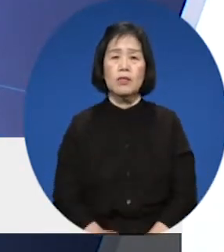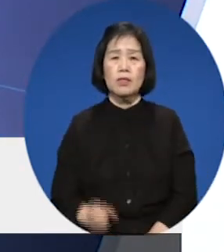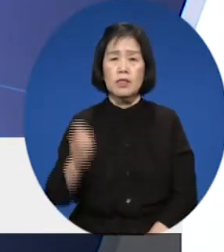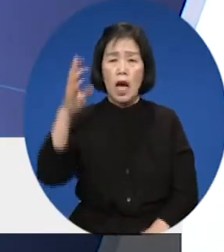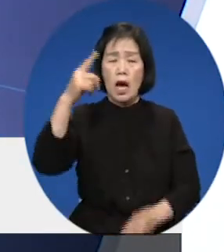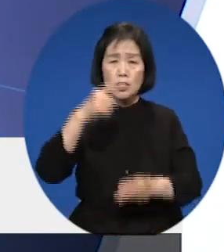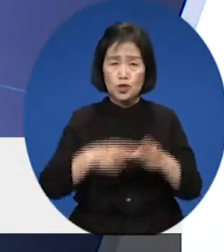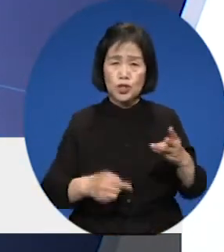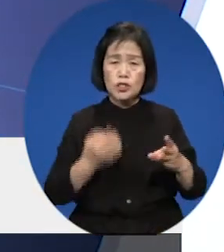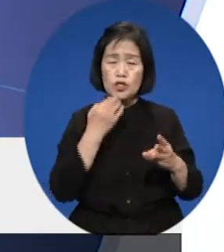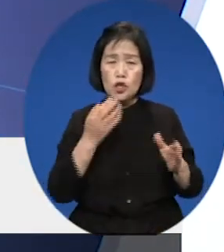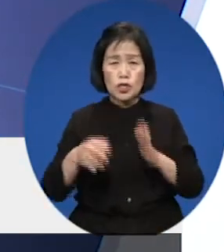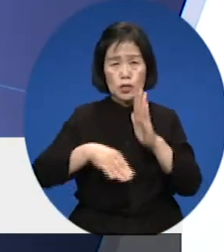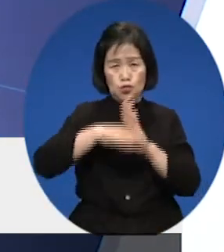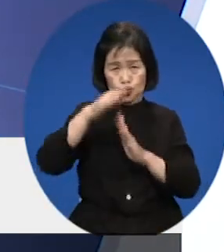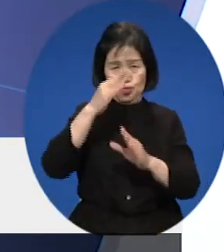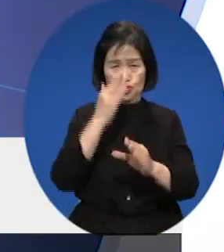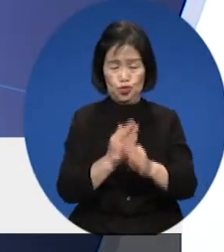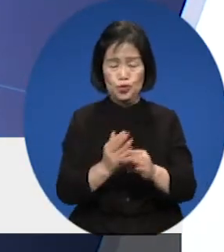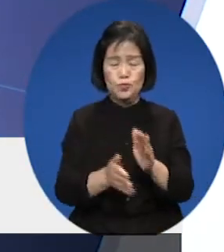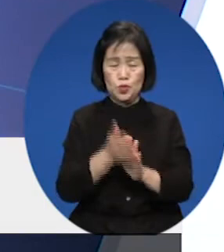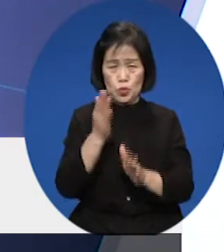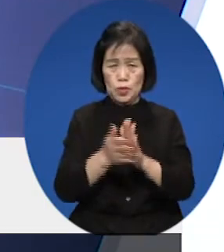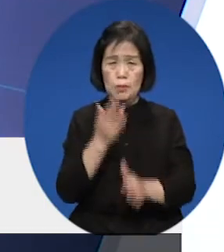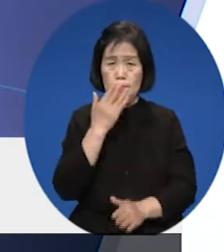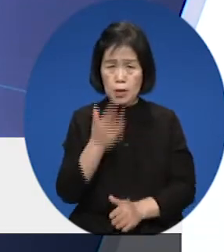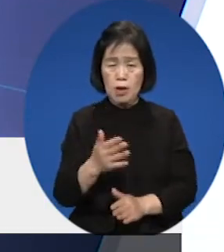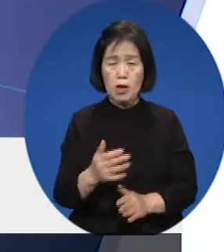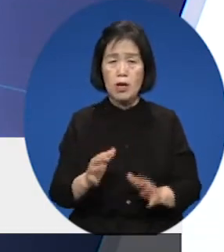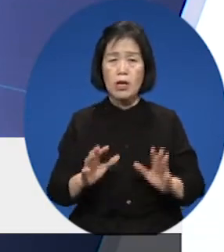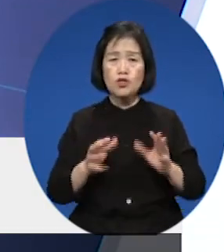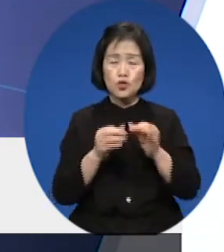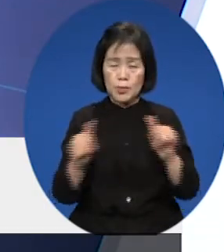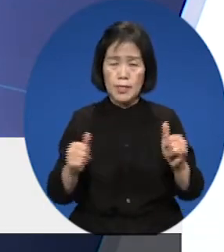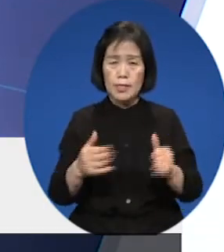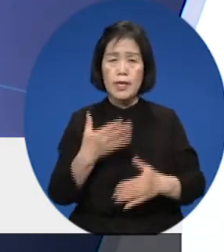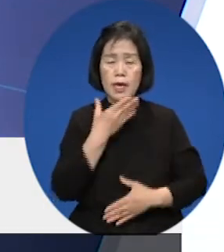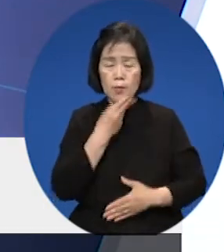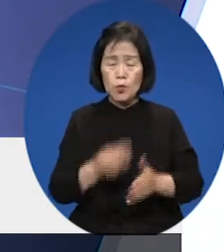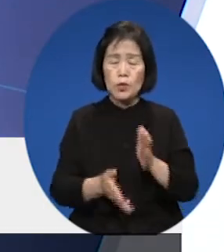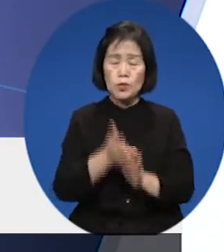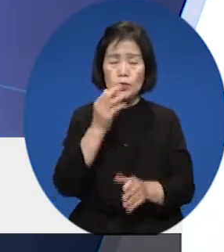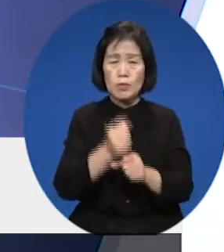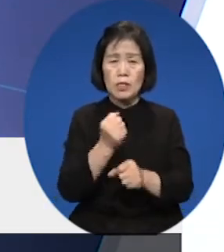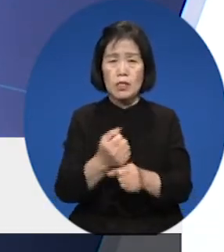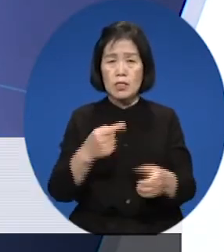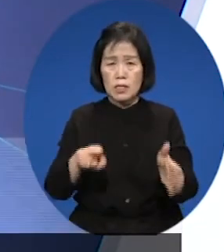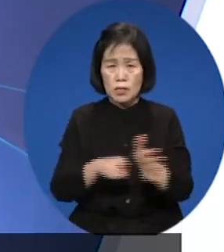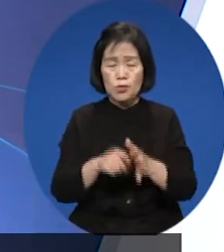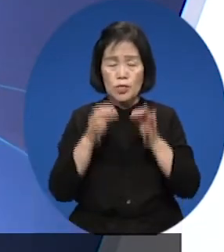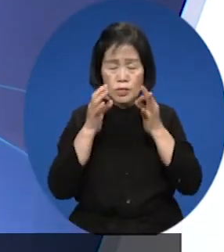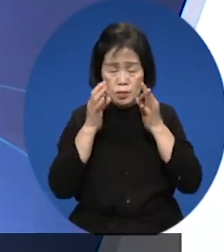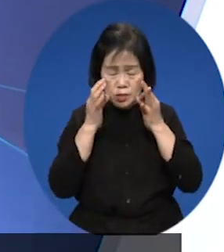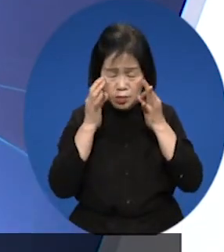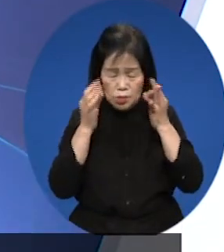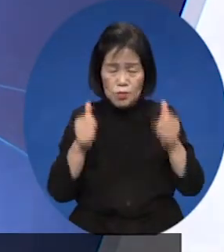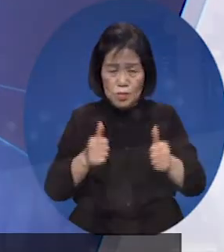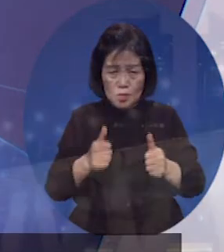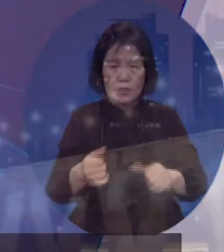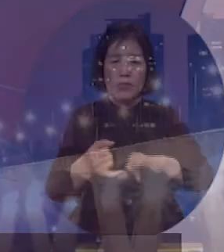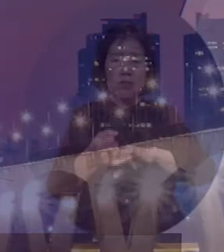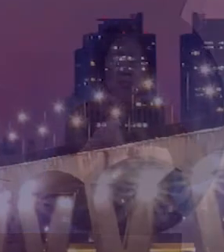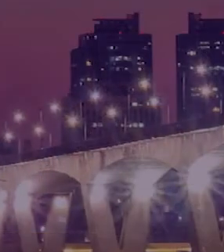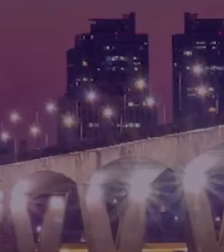경기북부 중심 도시로 발전하고 주민이 행복한 도시로 변 들기에 아도 최선을 다해 열심히 하겠다는 약속을